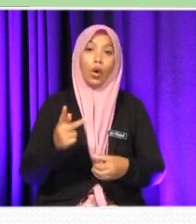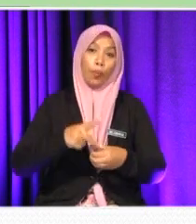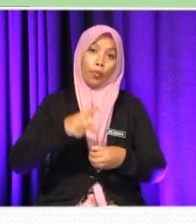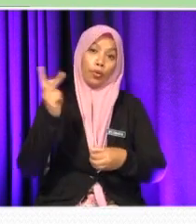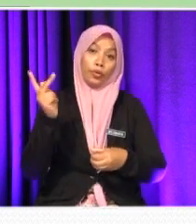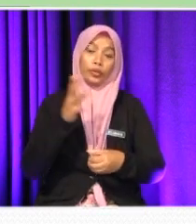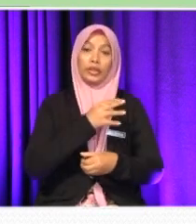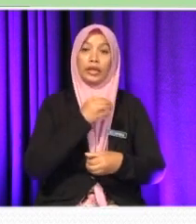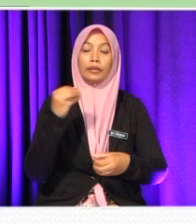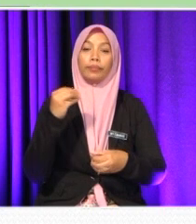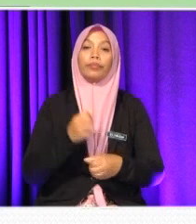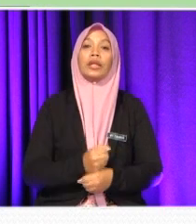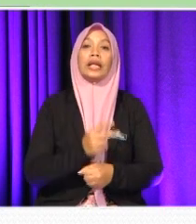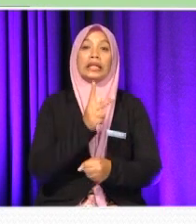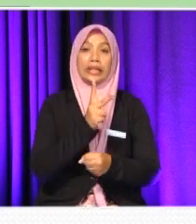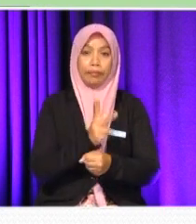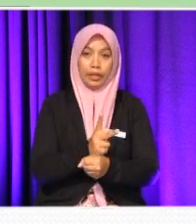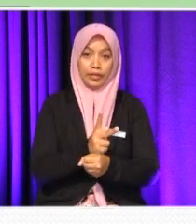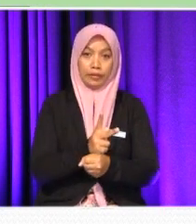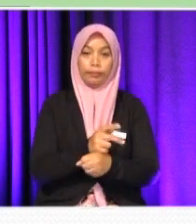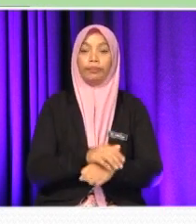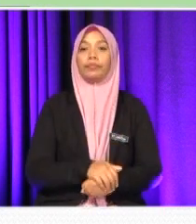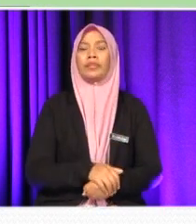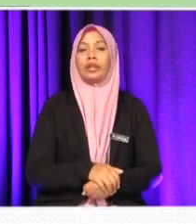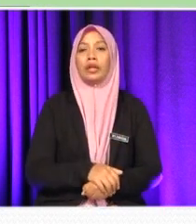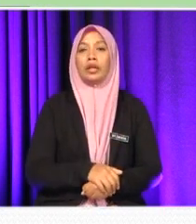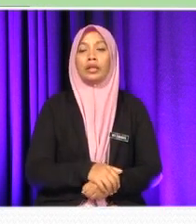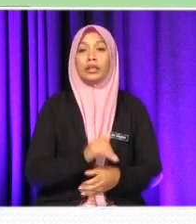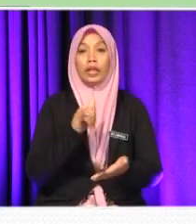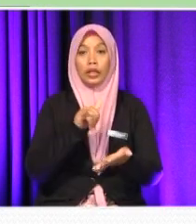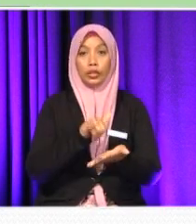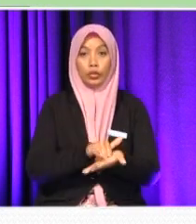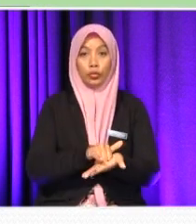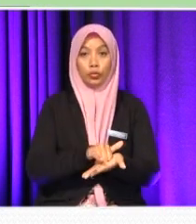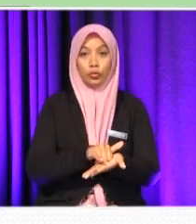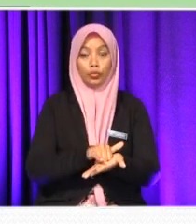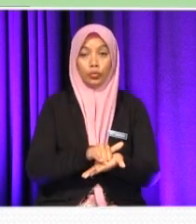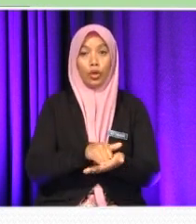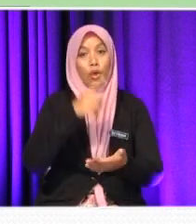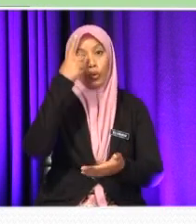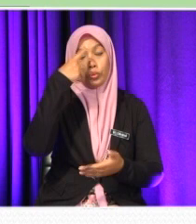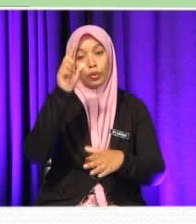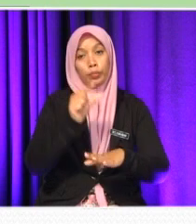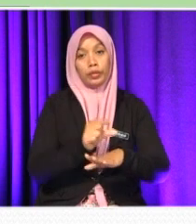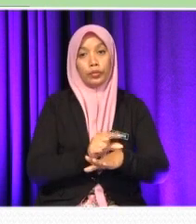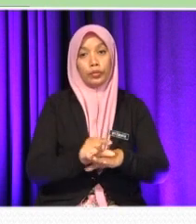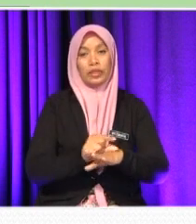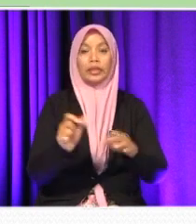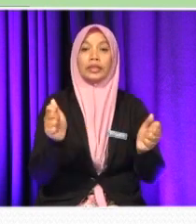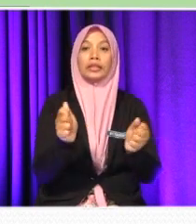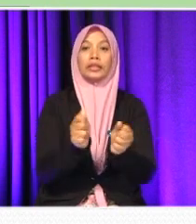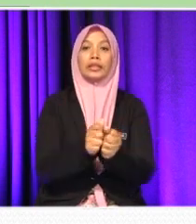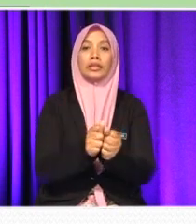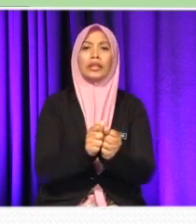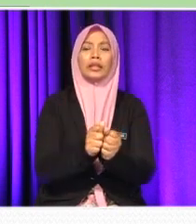pertama menukar, yang kedua menghasilkan produk atau perkhidmatan, iaitu menghasilkan produk atau perkhidmatan untuk pengguna dengan